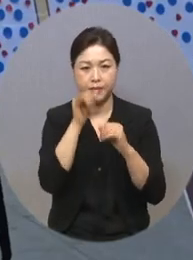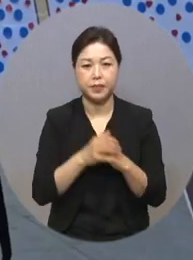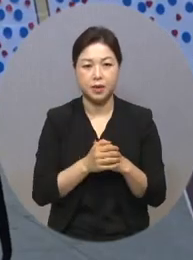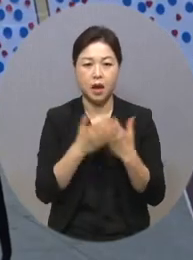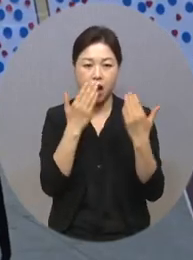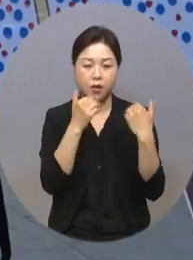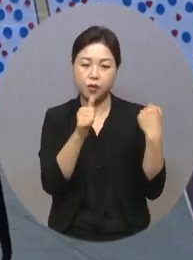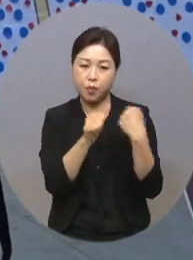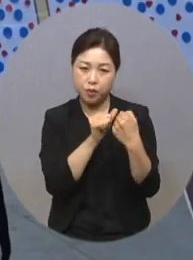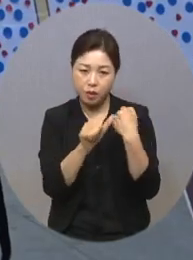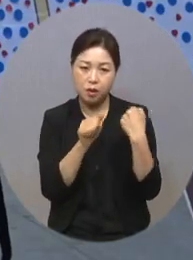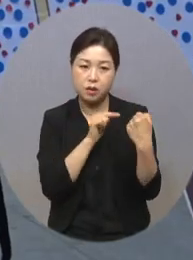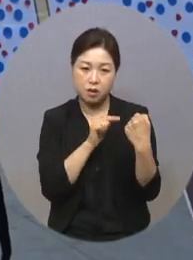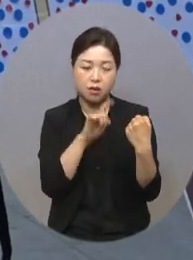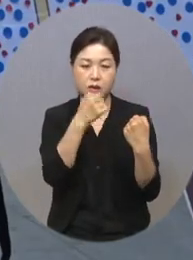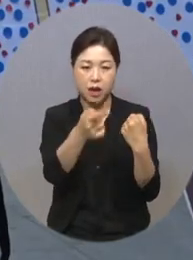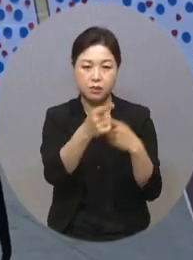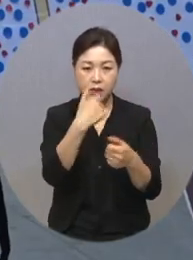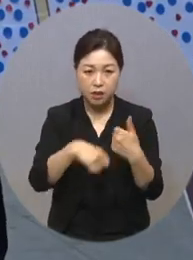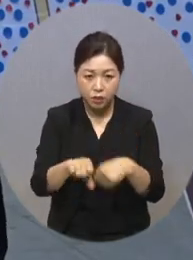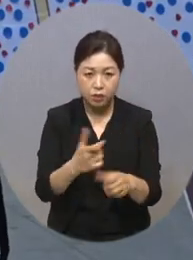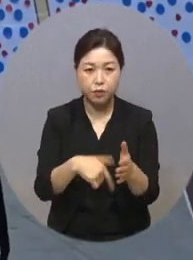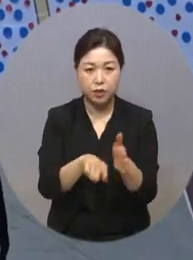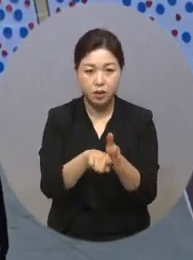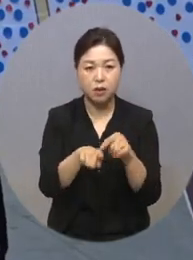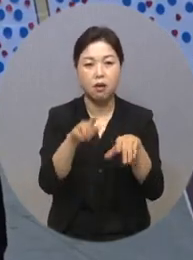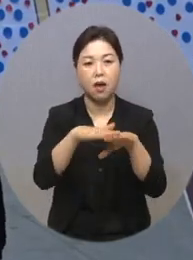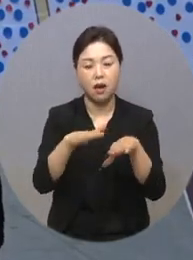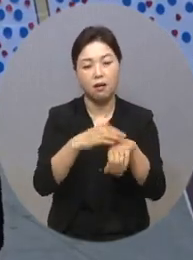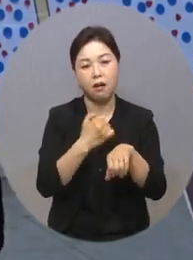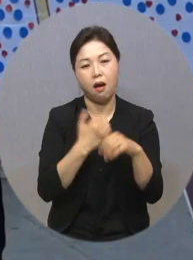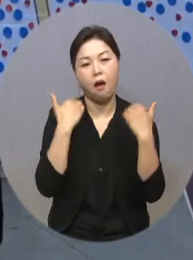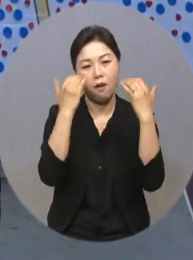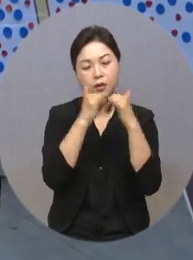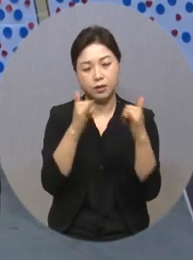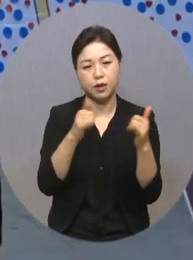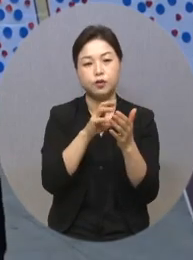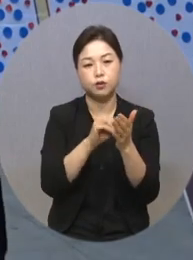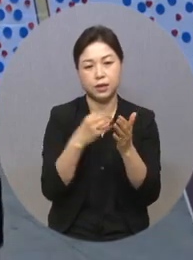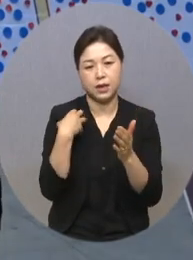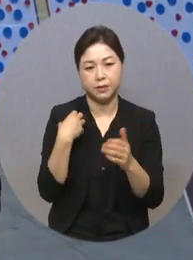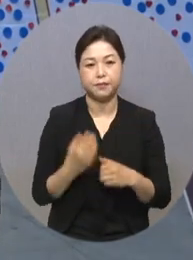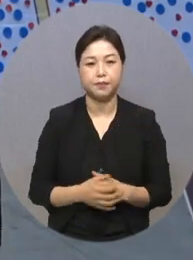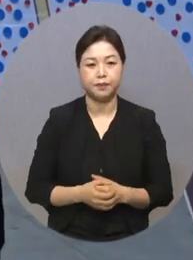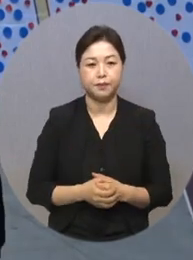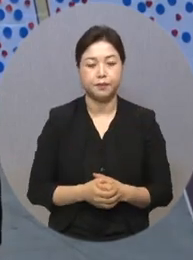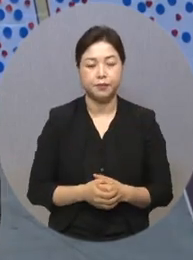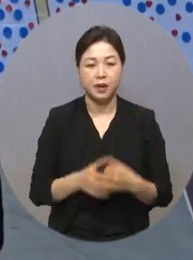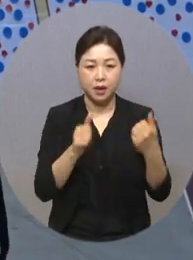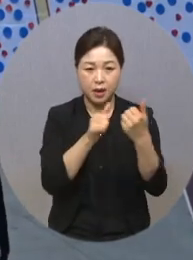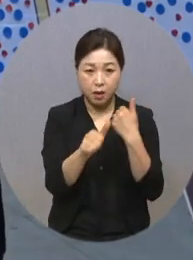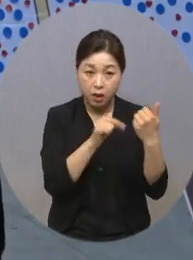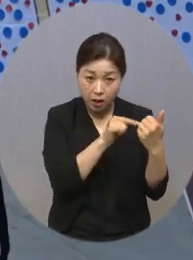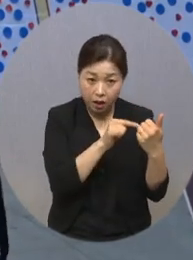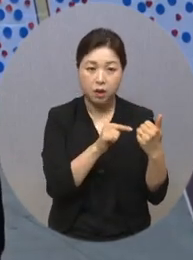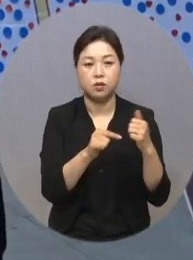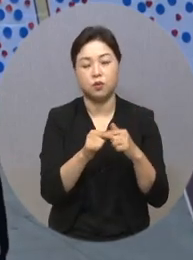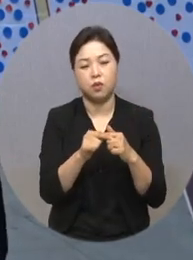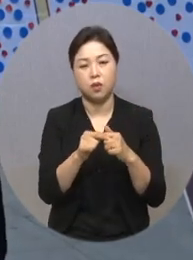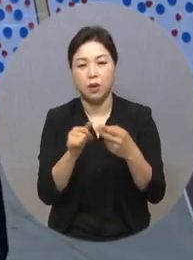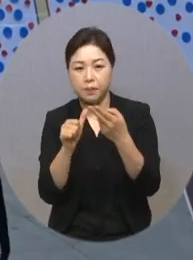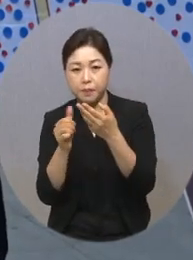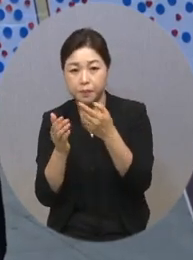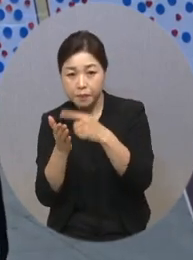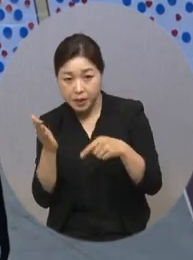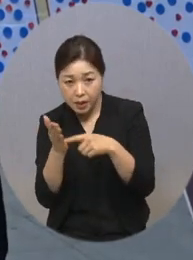학교폭력, 우리의 다음 세대를 위해 해결해야 할 어른들의 숙제입니다. 가해자, 피해자, 어느